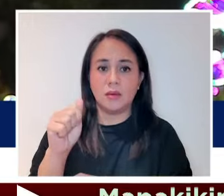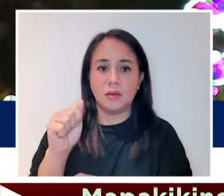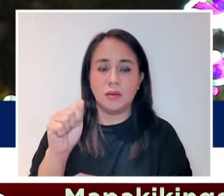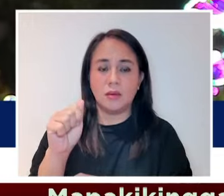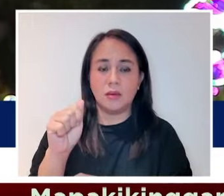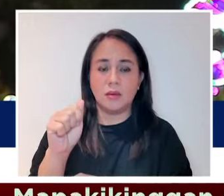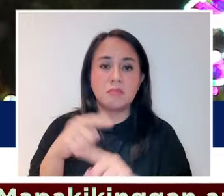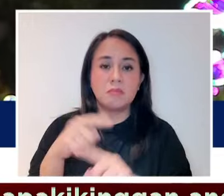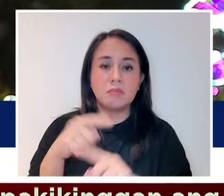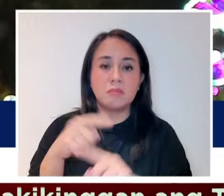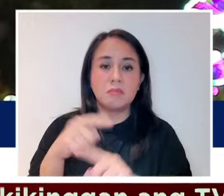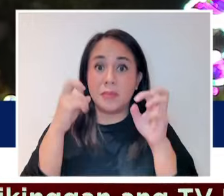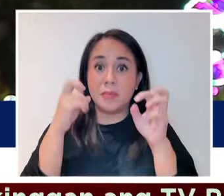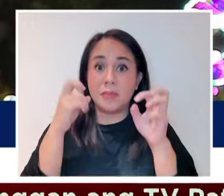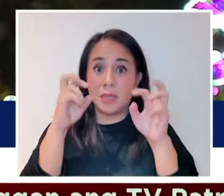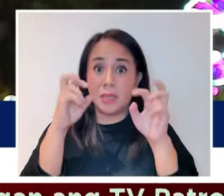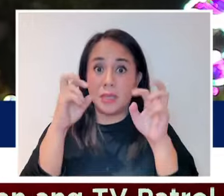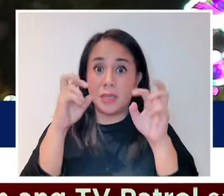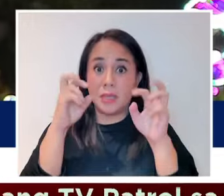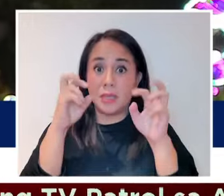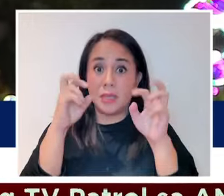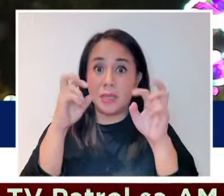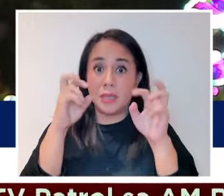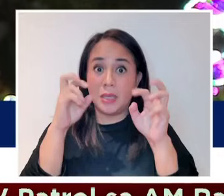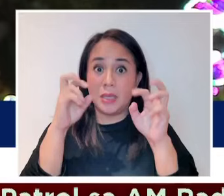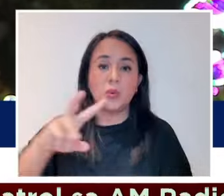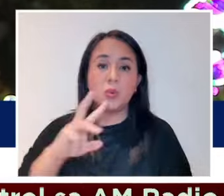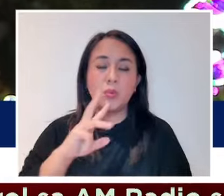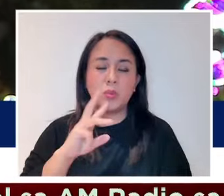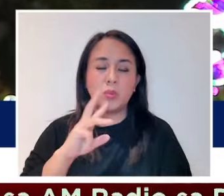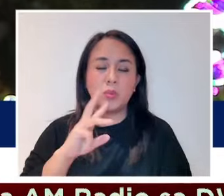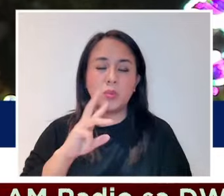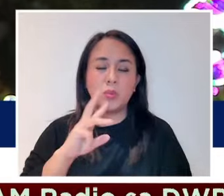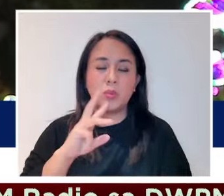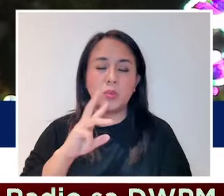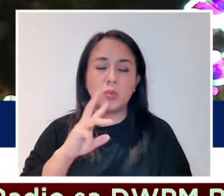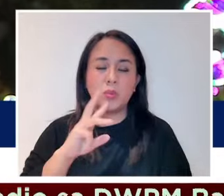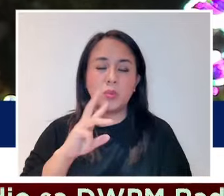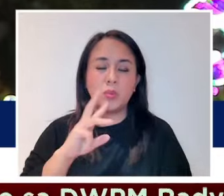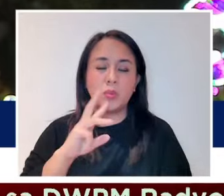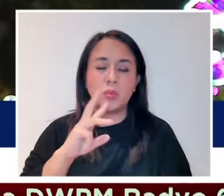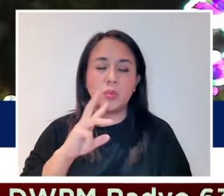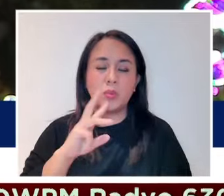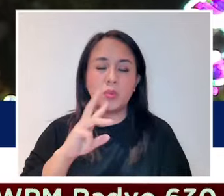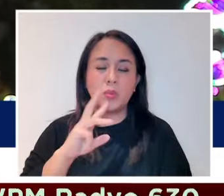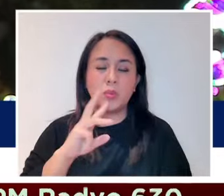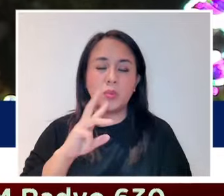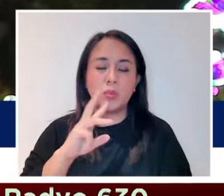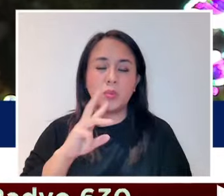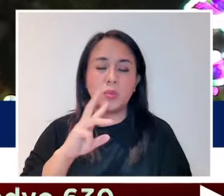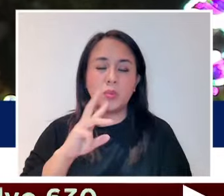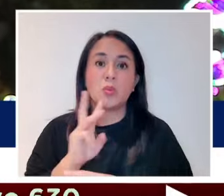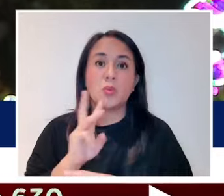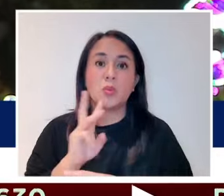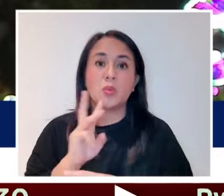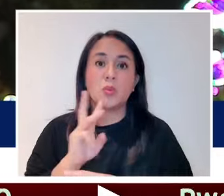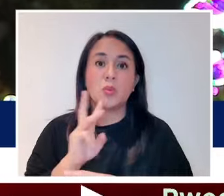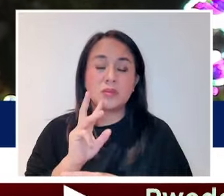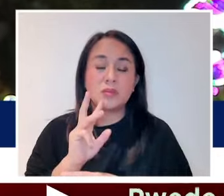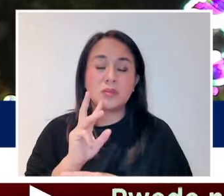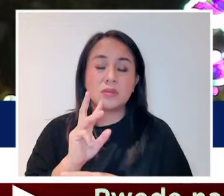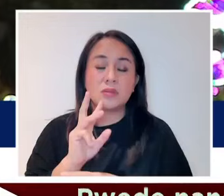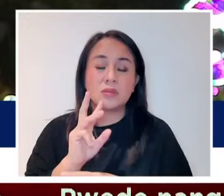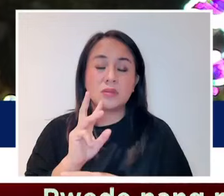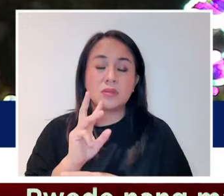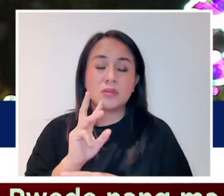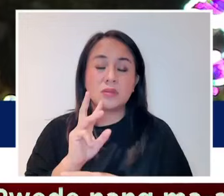talagang inumin yung kanilang tap water basta dumaan sa treatment ng water district. Kaya nga lang dahil sa sitwasyon ay pinaiiwas muna dyan